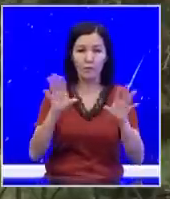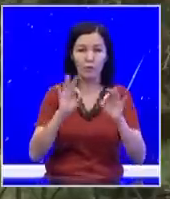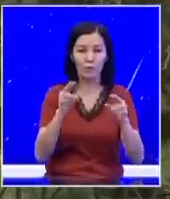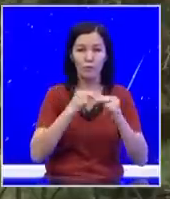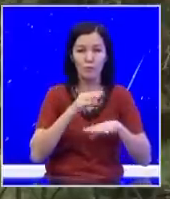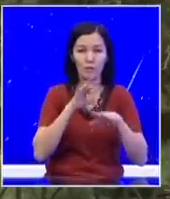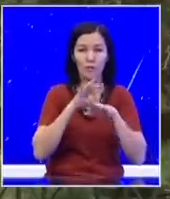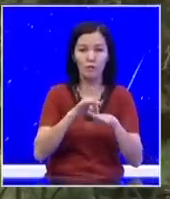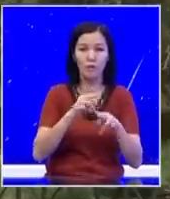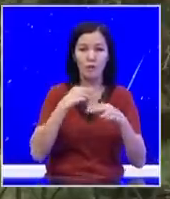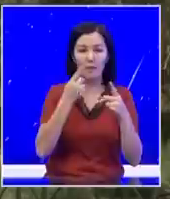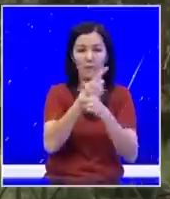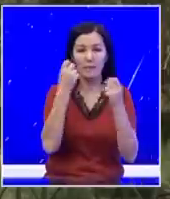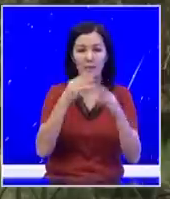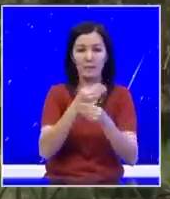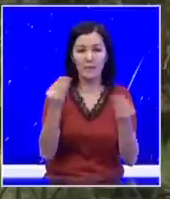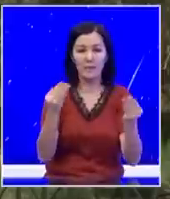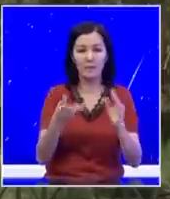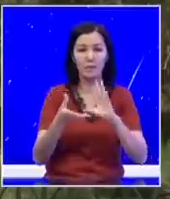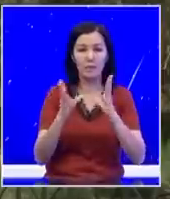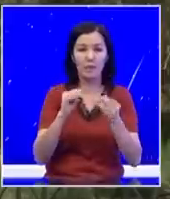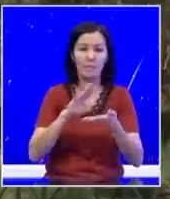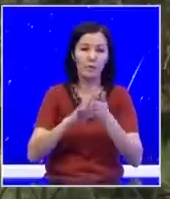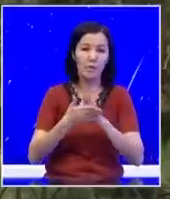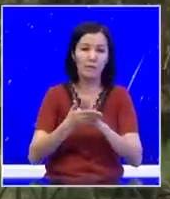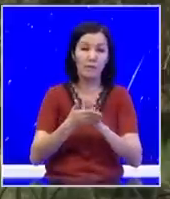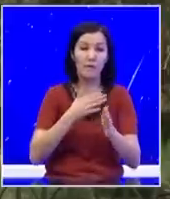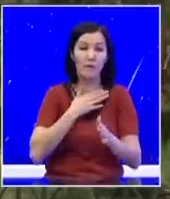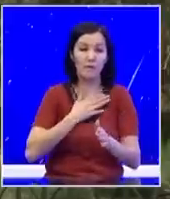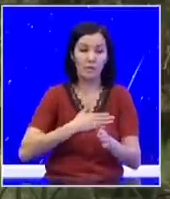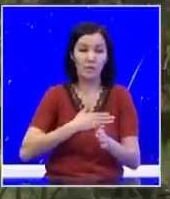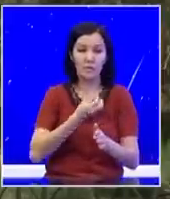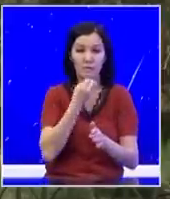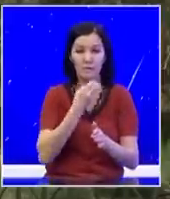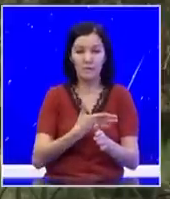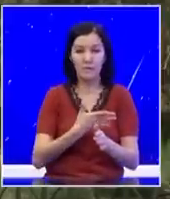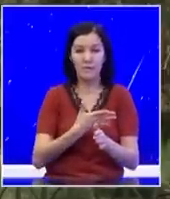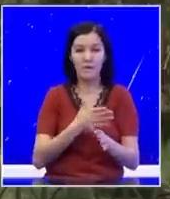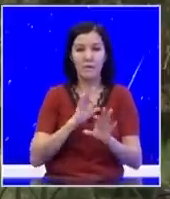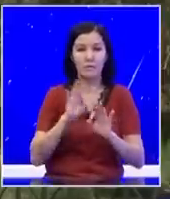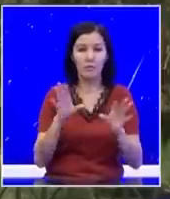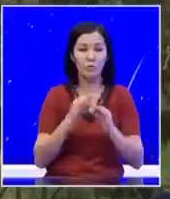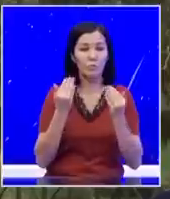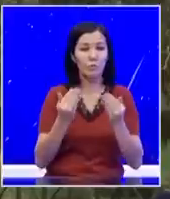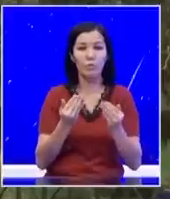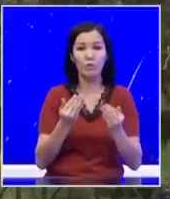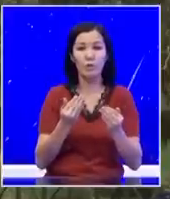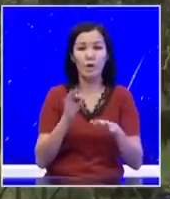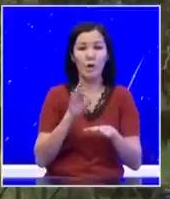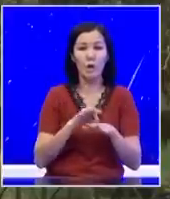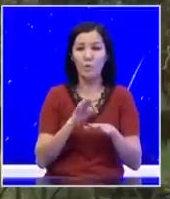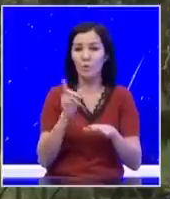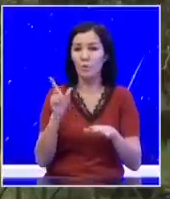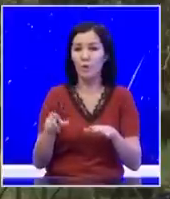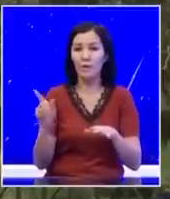жұмыстарын жүргізіп, ескертпелер таратып, жалпы жағдайдың бүгінгі күнде қандай екенін түсіну жұмыстары арқасында бүгінгі күнде халық